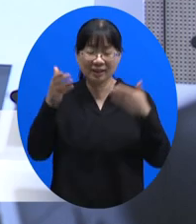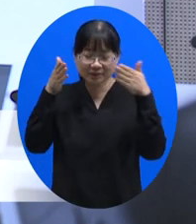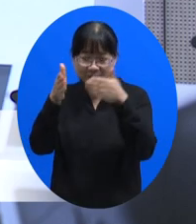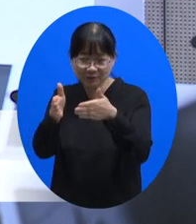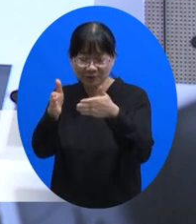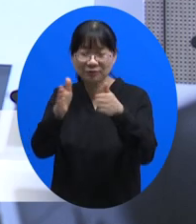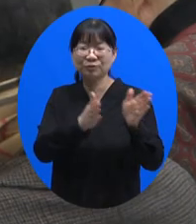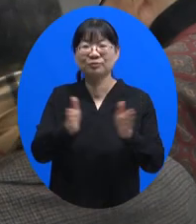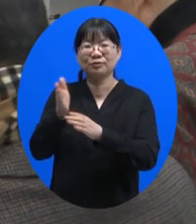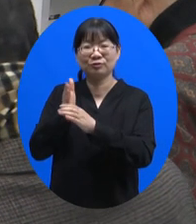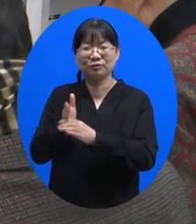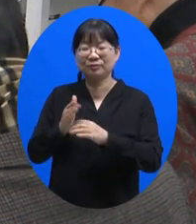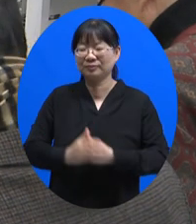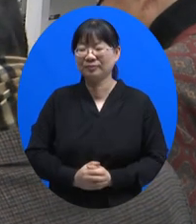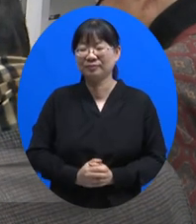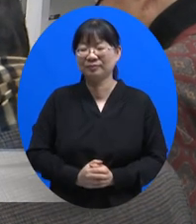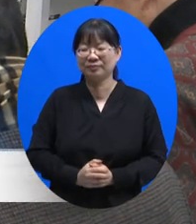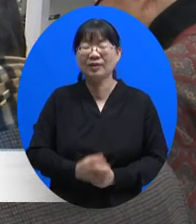기자입니다